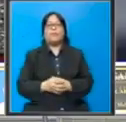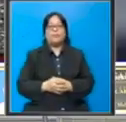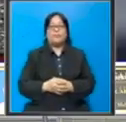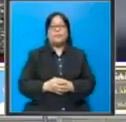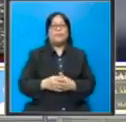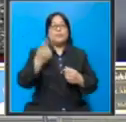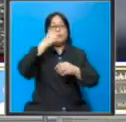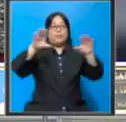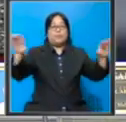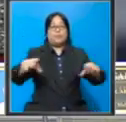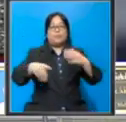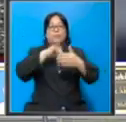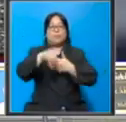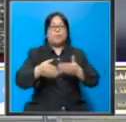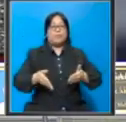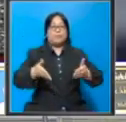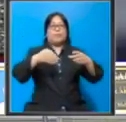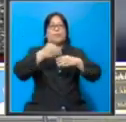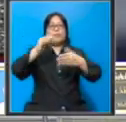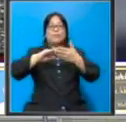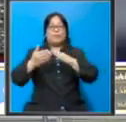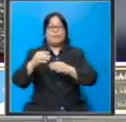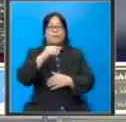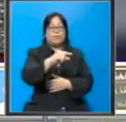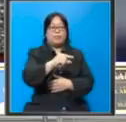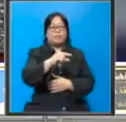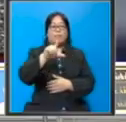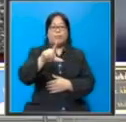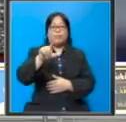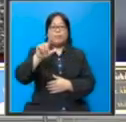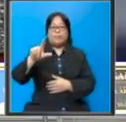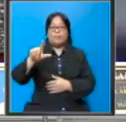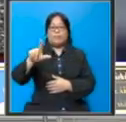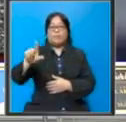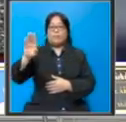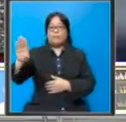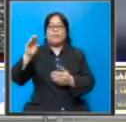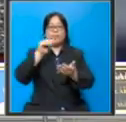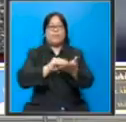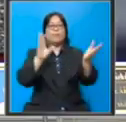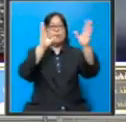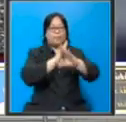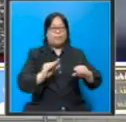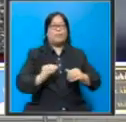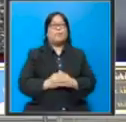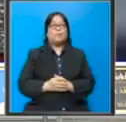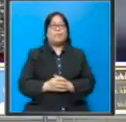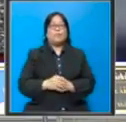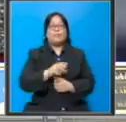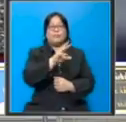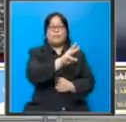Bagi pelaksanaan projek Jalan Luar Bandar GLB di Negeri Sarawak,